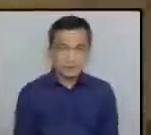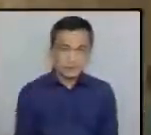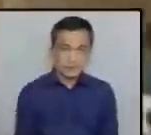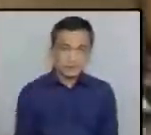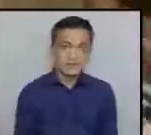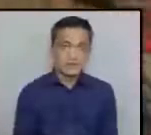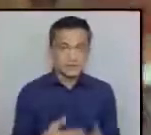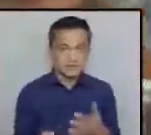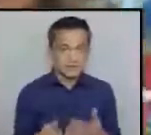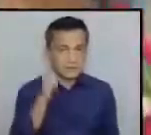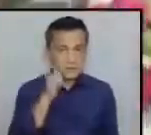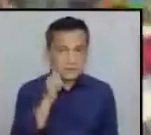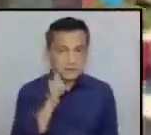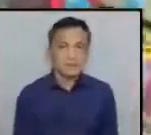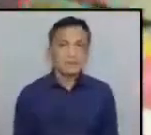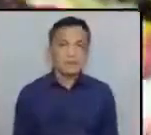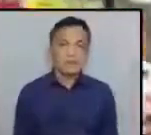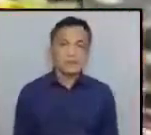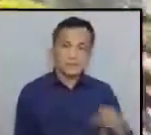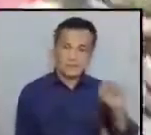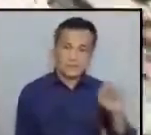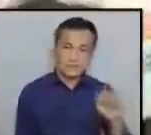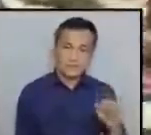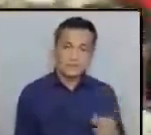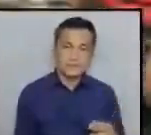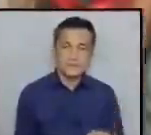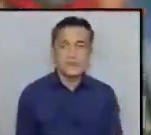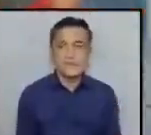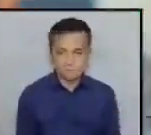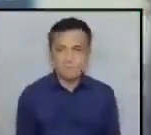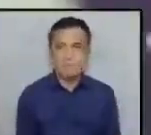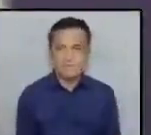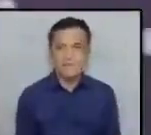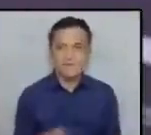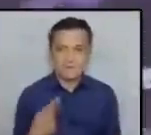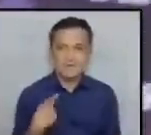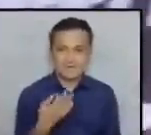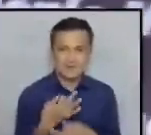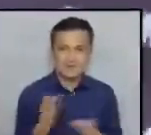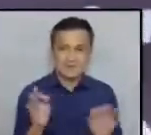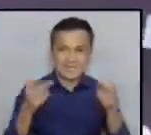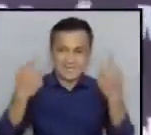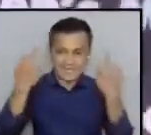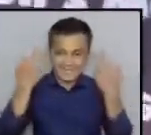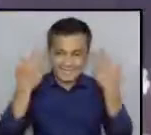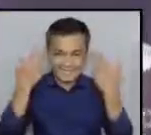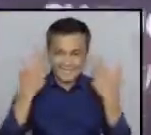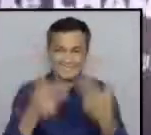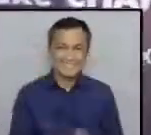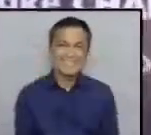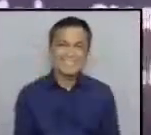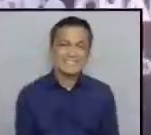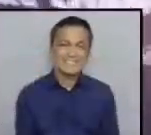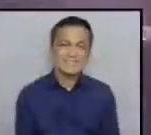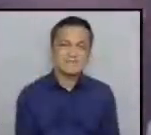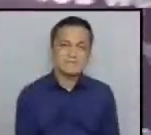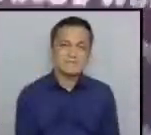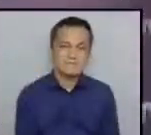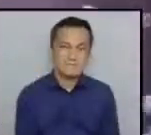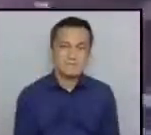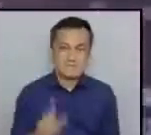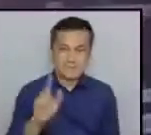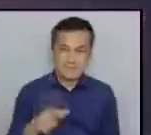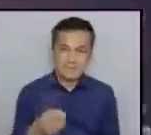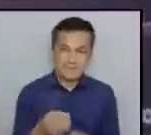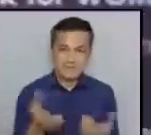Opo, magbibigay din po tayo ng free haircut. Free haircut, ay naman pala. Opo, meron tayong free services, meron din mamimigay mamaya ng foldable